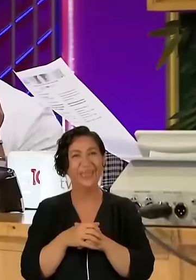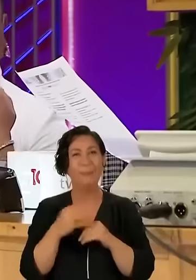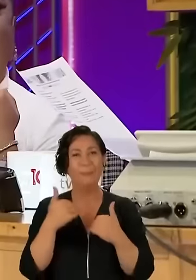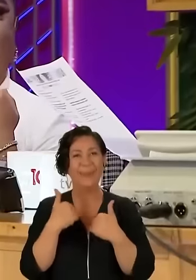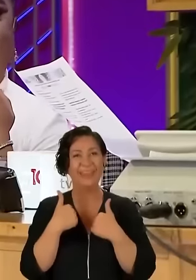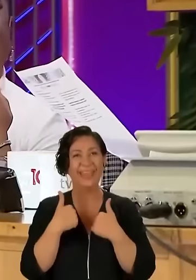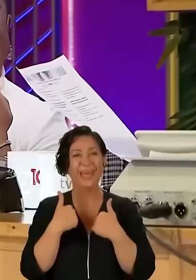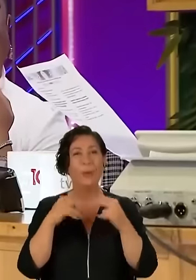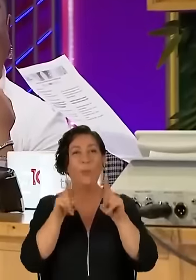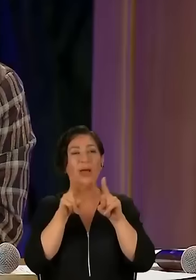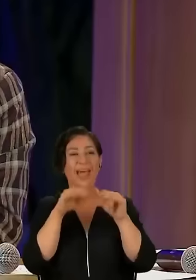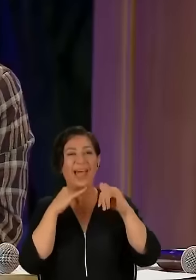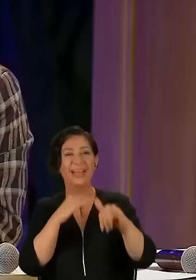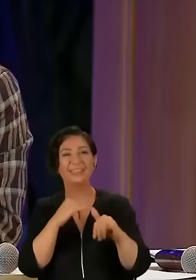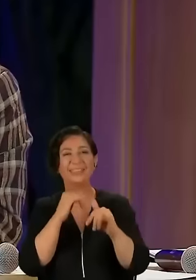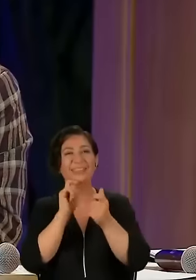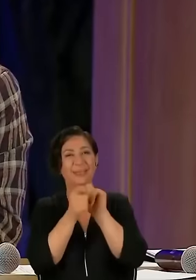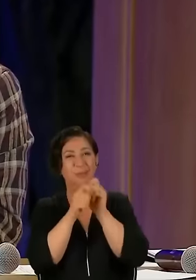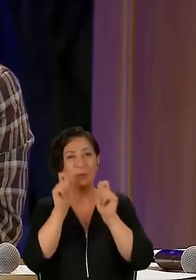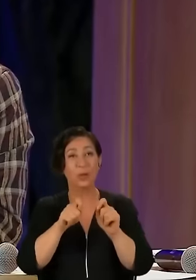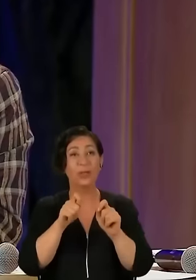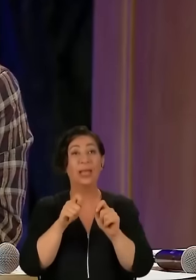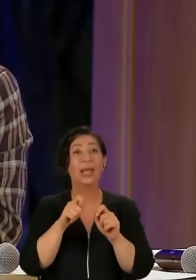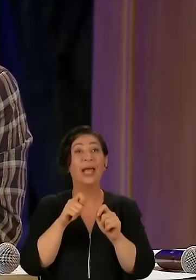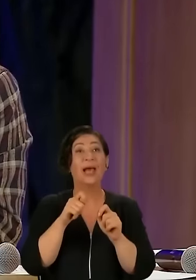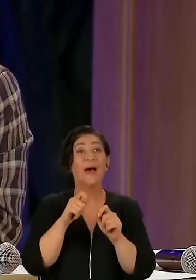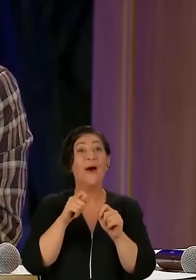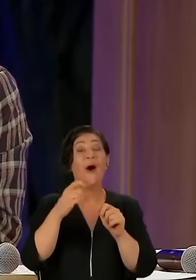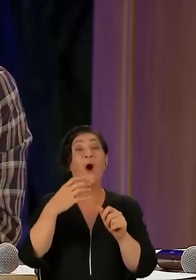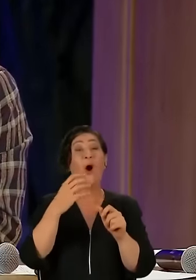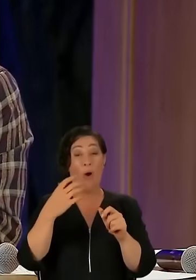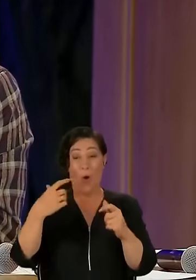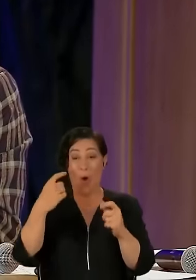Ben de Murat Övüç'e tercüme ediyorum.